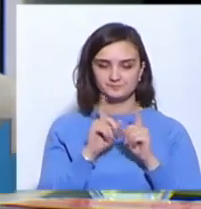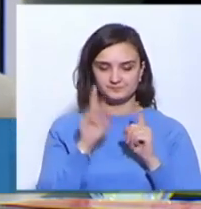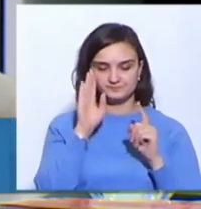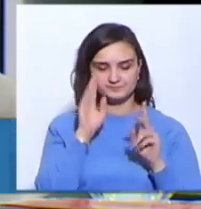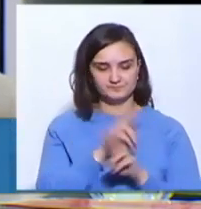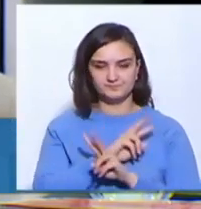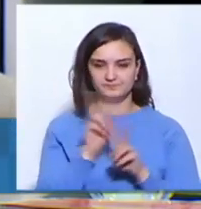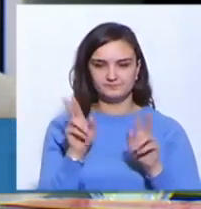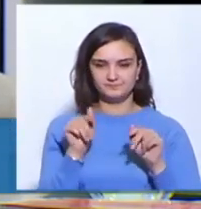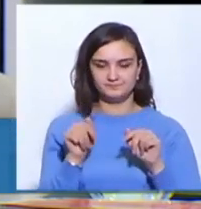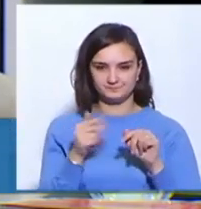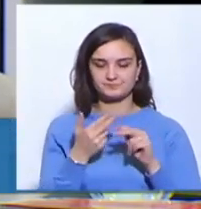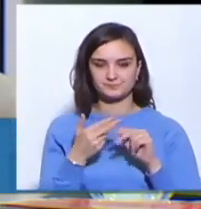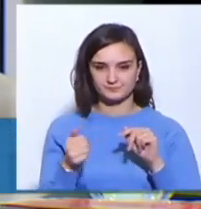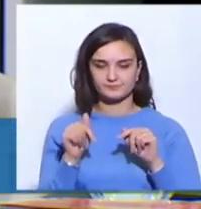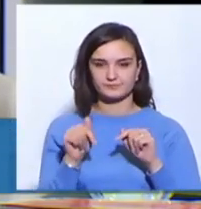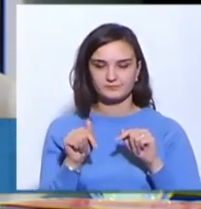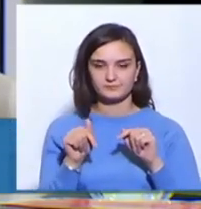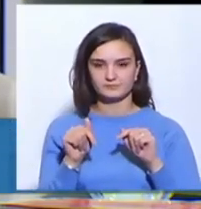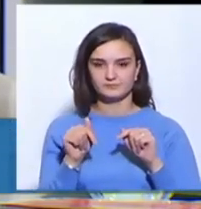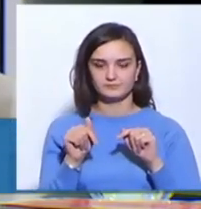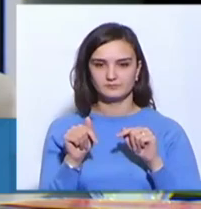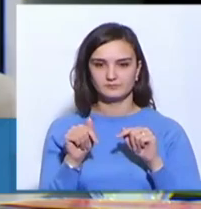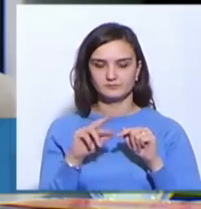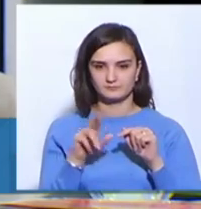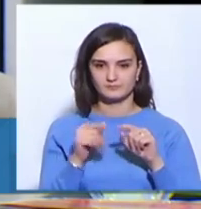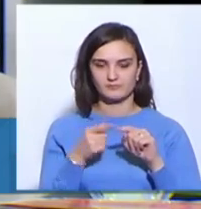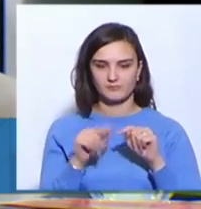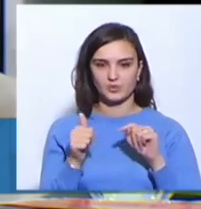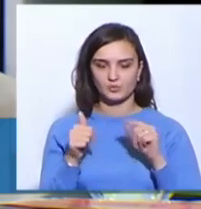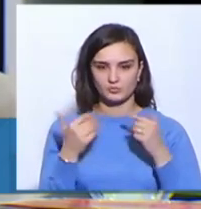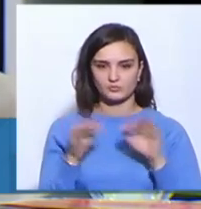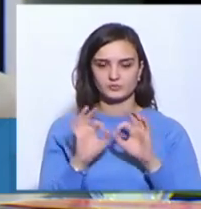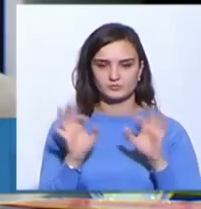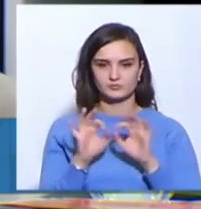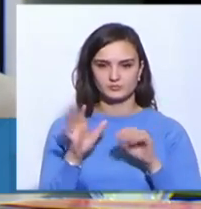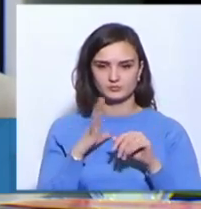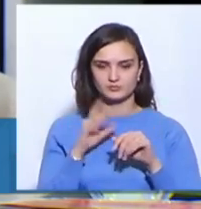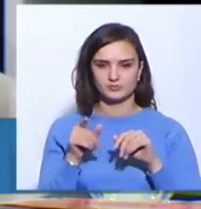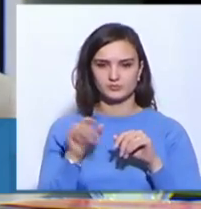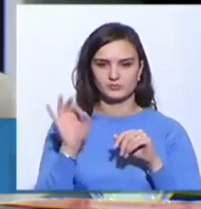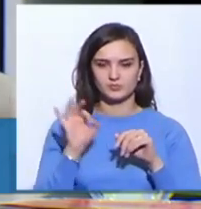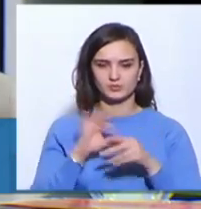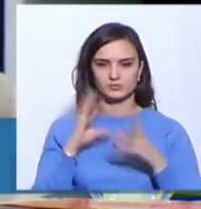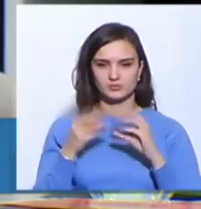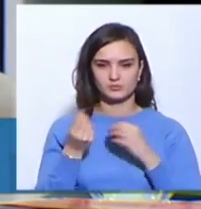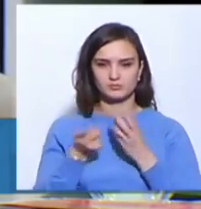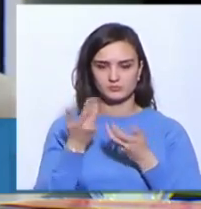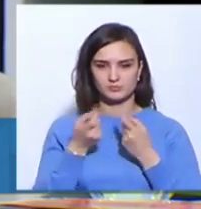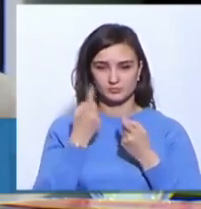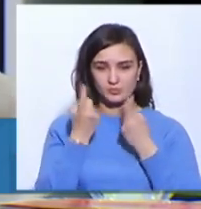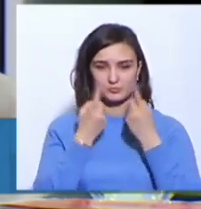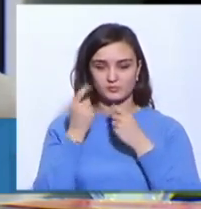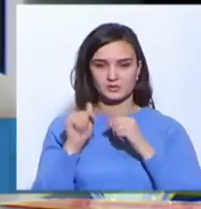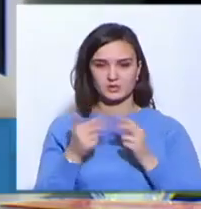ქალებშიც და მამაკაცებშიც? დიახ, რა თქმა უნდა. და როგორც მოყვანილი იყო სტატისტიკური მონაცემები,